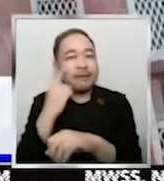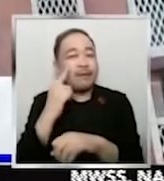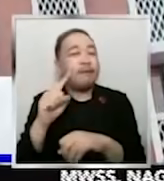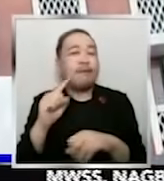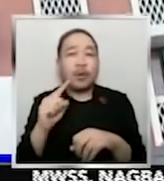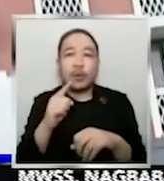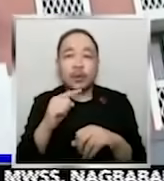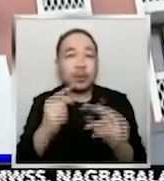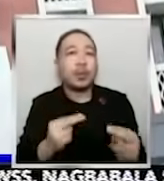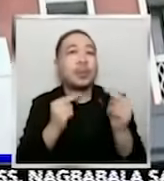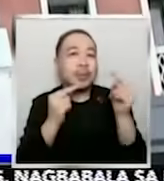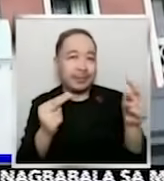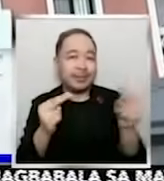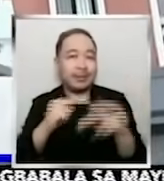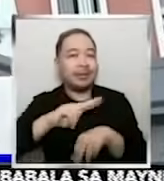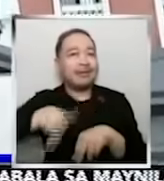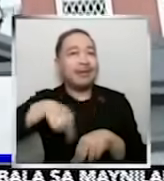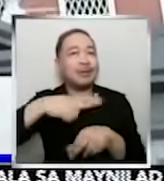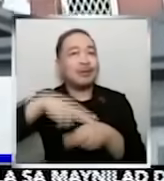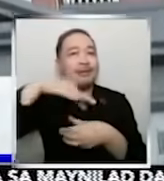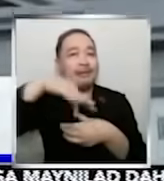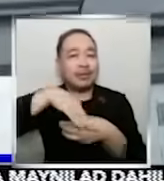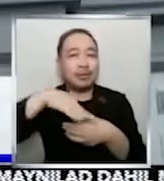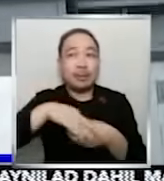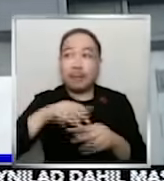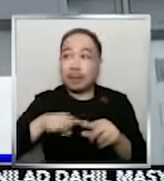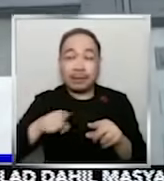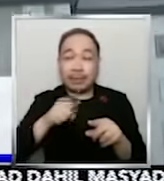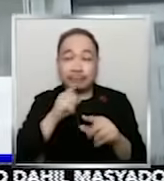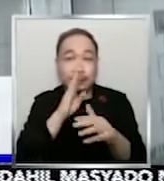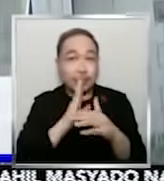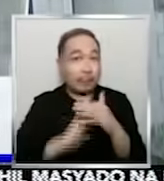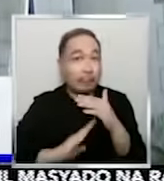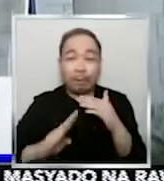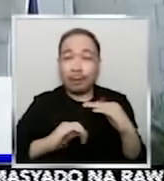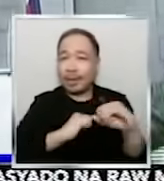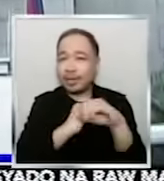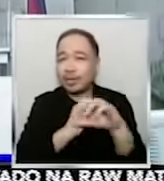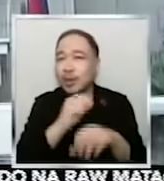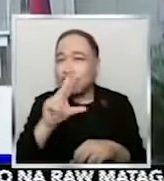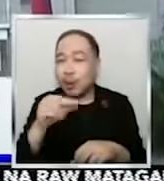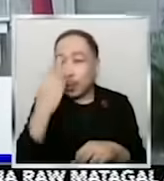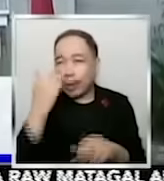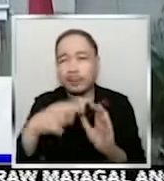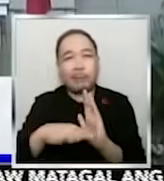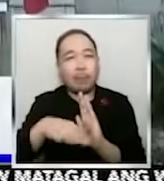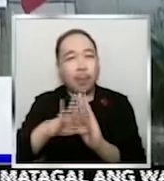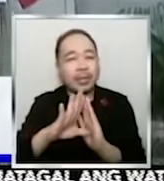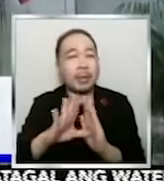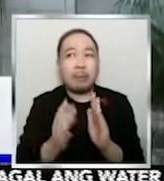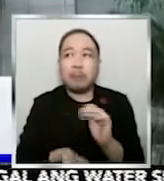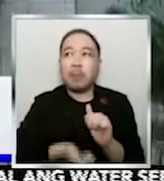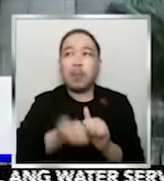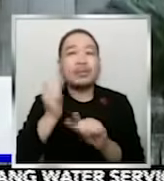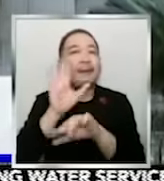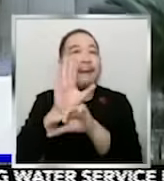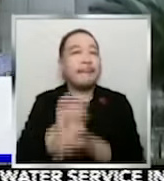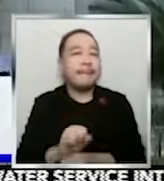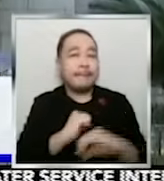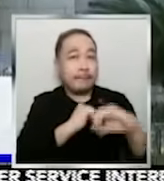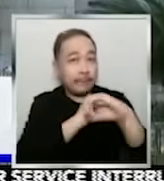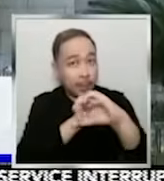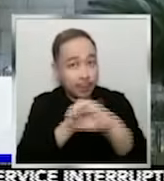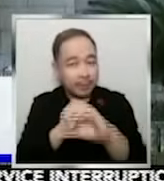positions. Pero hindi ito karaniwang kampanya dahil sa inilabas sa resolusyon ng COMELEC. Marami sa mga nakasanayang gawain tuwing kampanya.